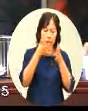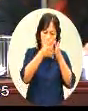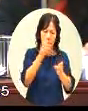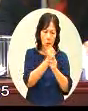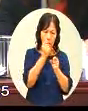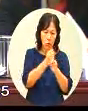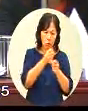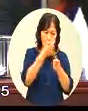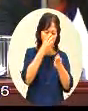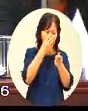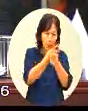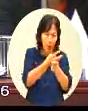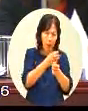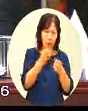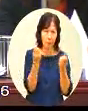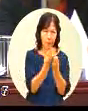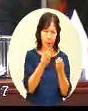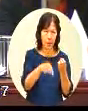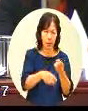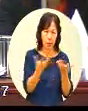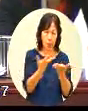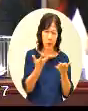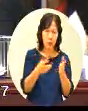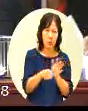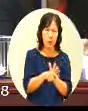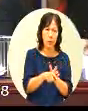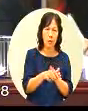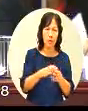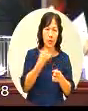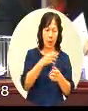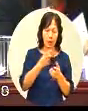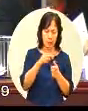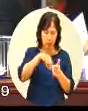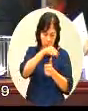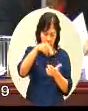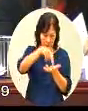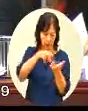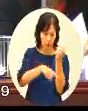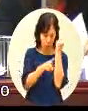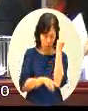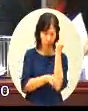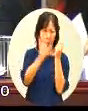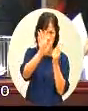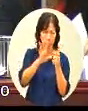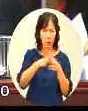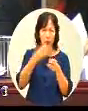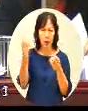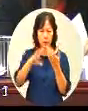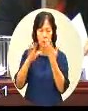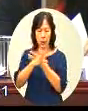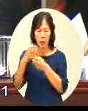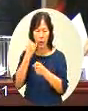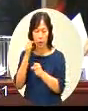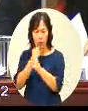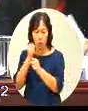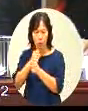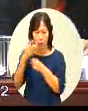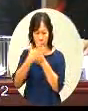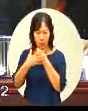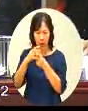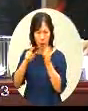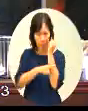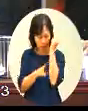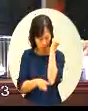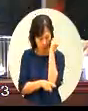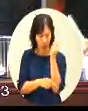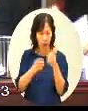职灾的保险能够单独立法，也就是说，把现有的劳基法也好、职业灾害保护法这些的条文